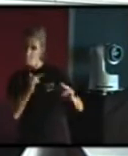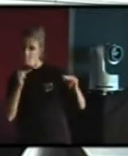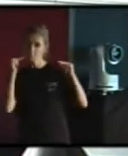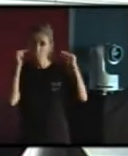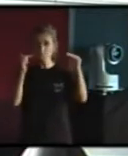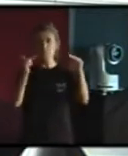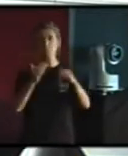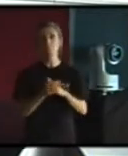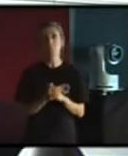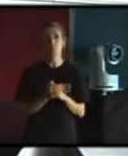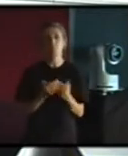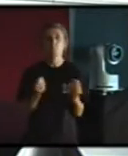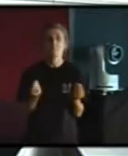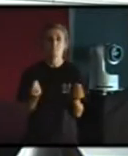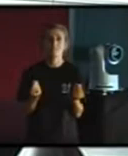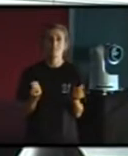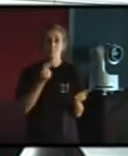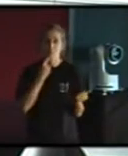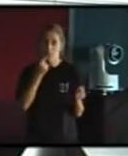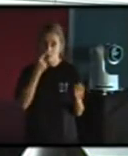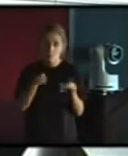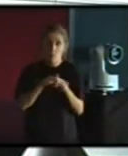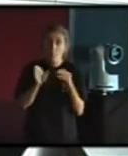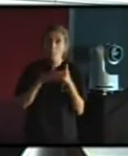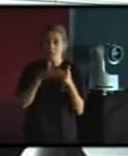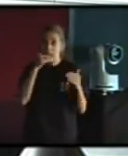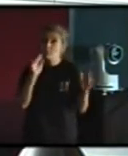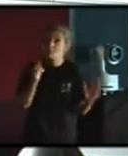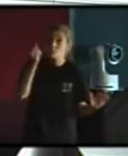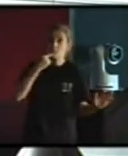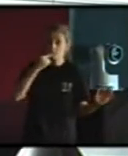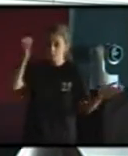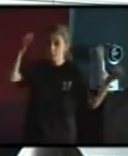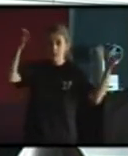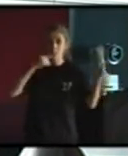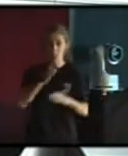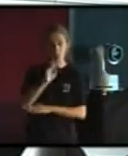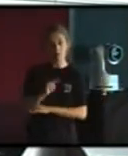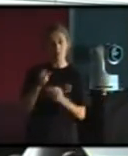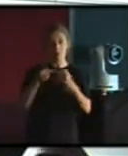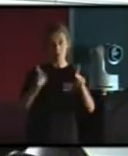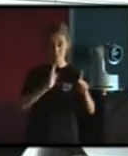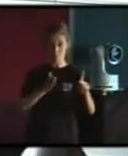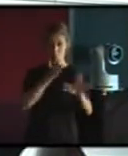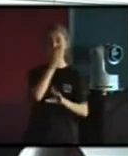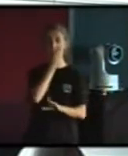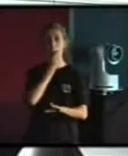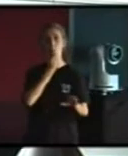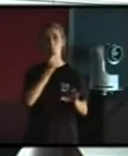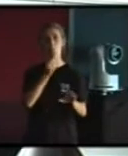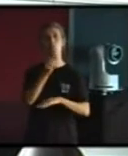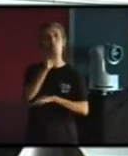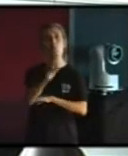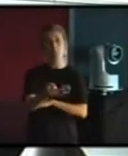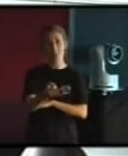grands vins, c'est quand même, ça touche à quelque chose de divin. Et donc, Bordeaux est une très belle ville, et c'est d'autant plus une très belle ville